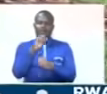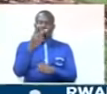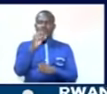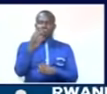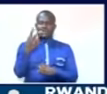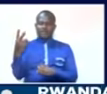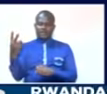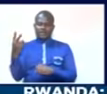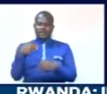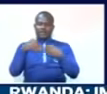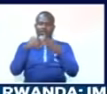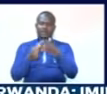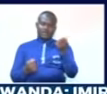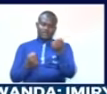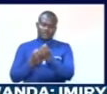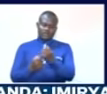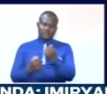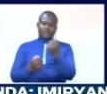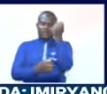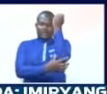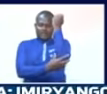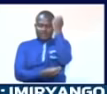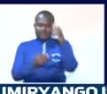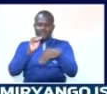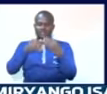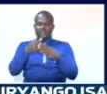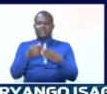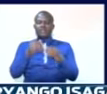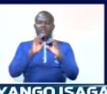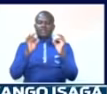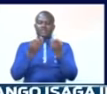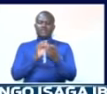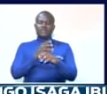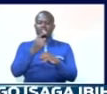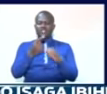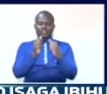w'2021-2022 abahabwa inkunga y'ingoboka batishoboye zari ngo